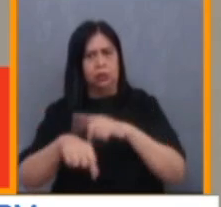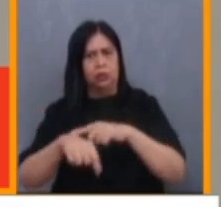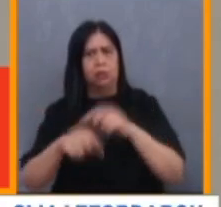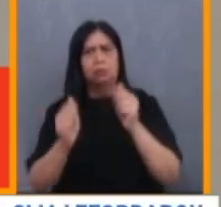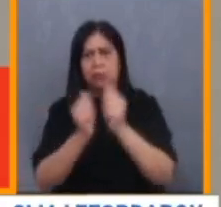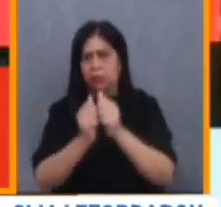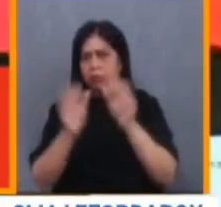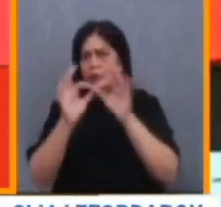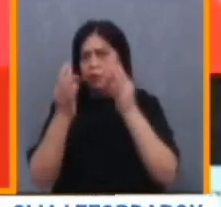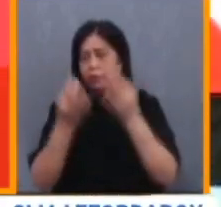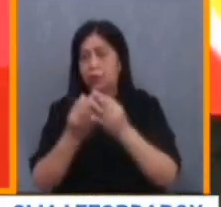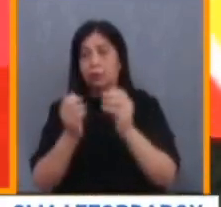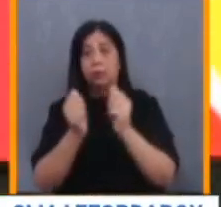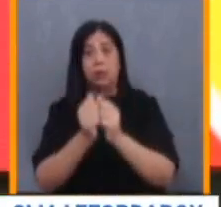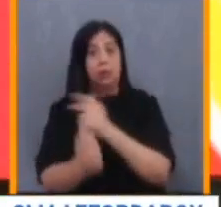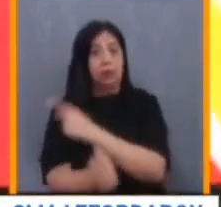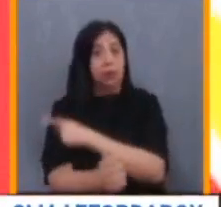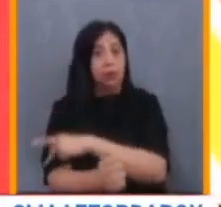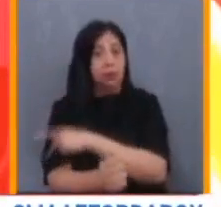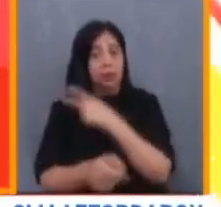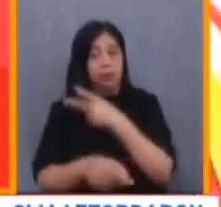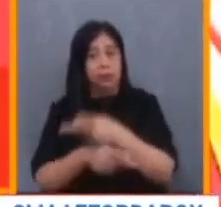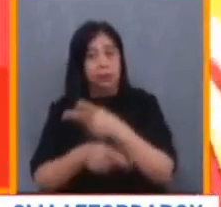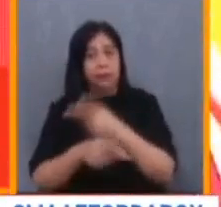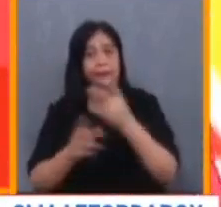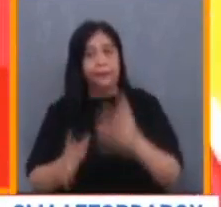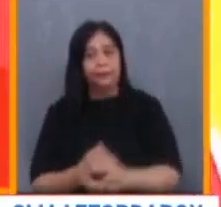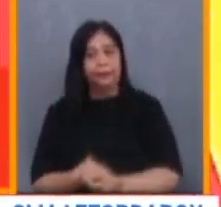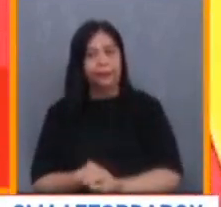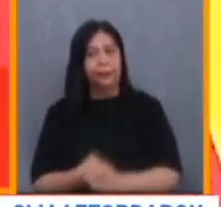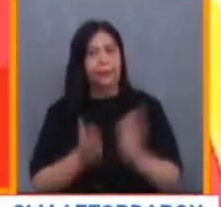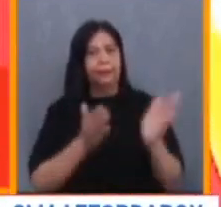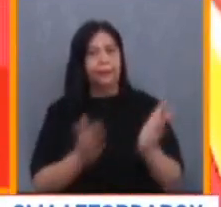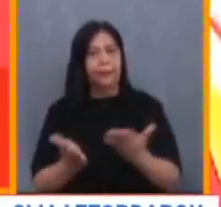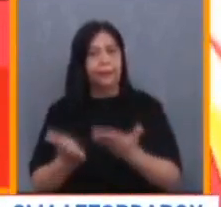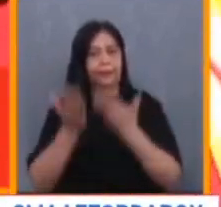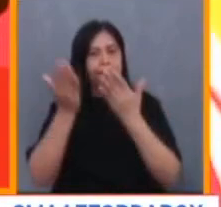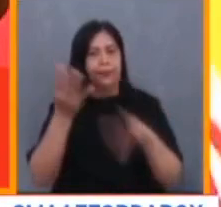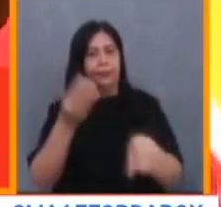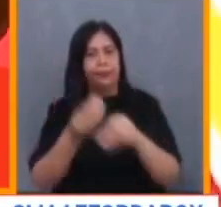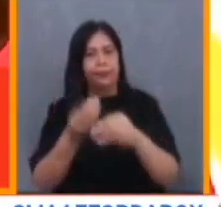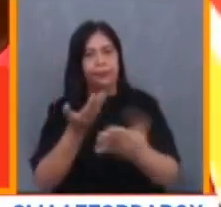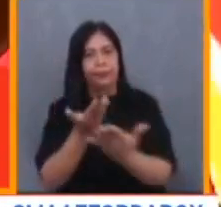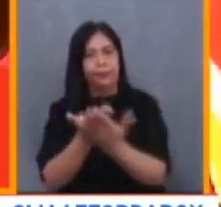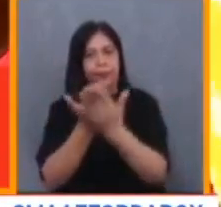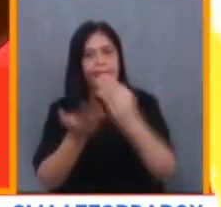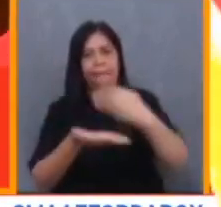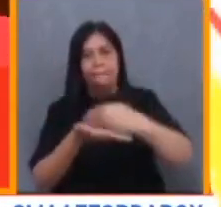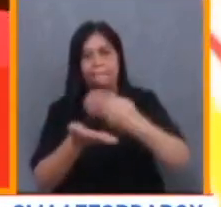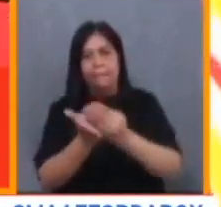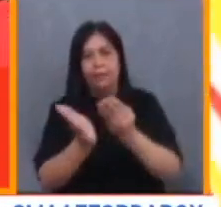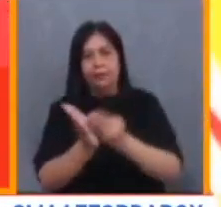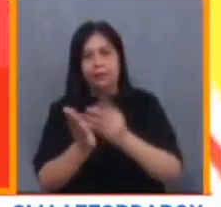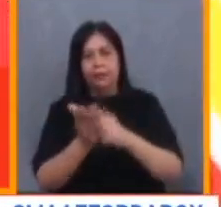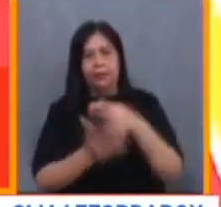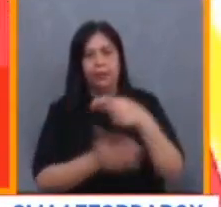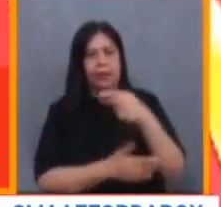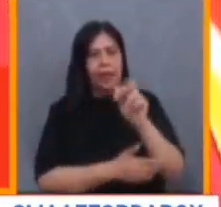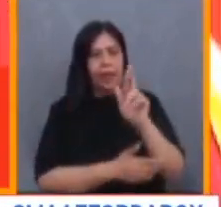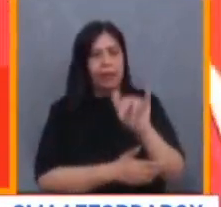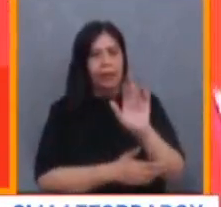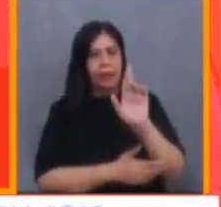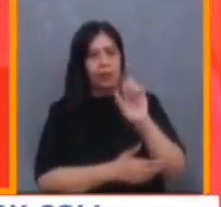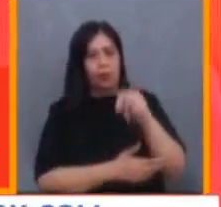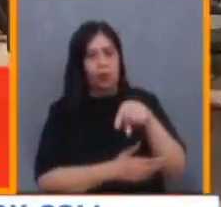pasyenteng inaalagaan. Balak maghain ng supplementary budget ni Senatorial Aspirant Harry Roque para sa mga nasalanta